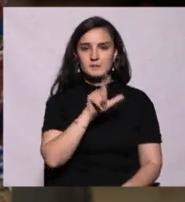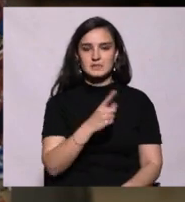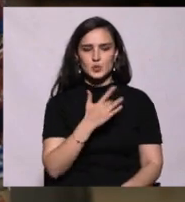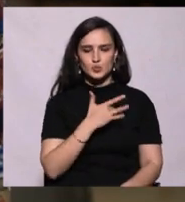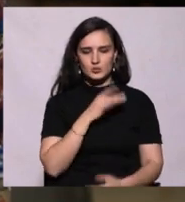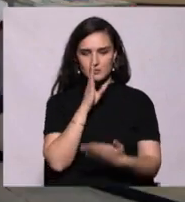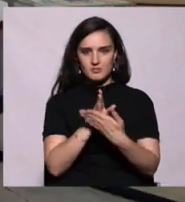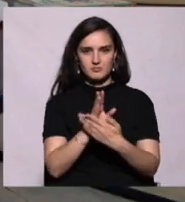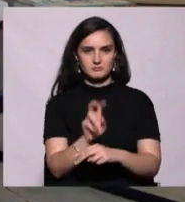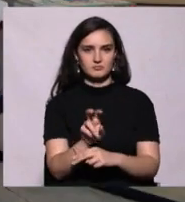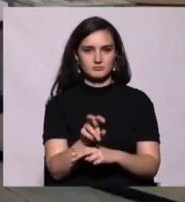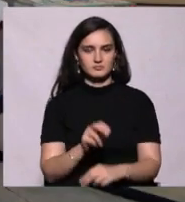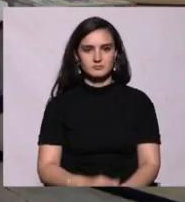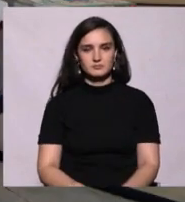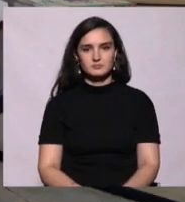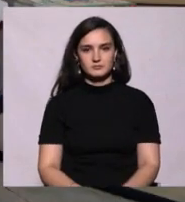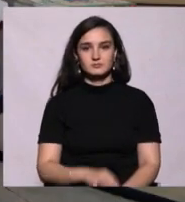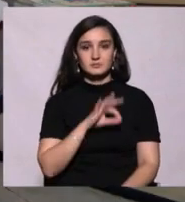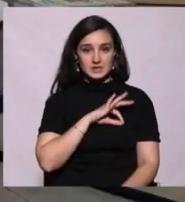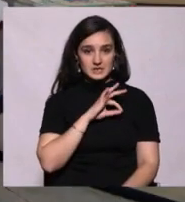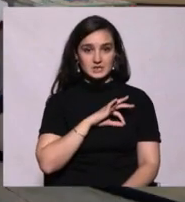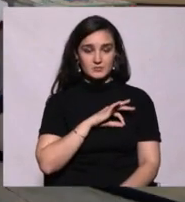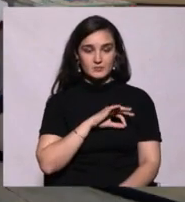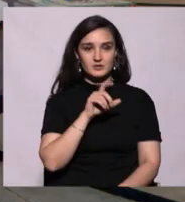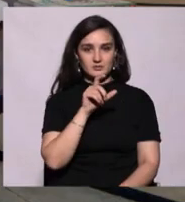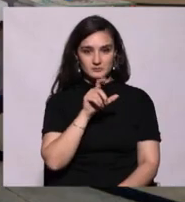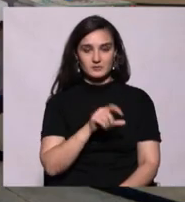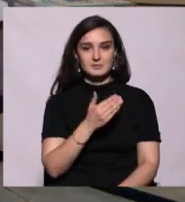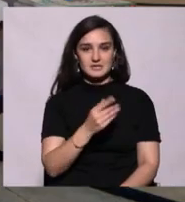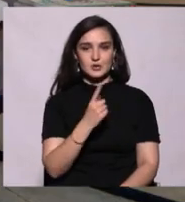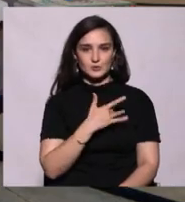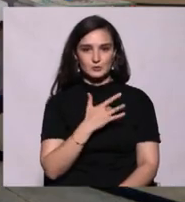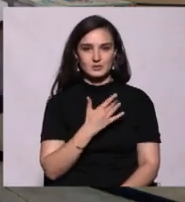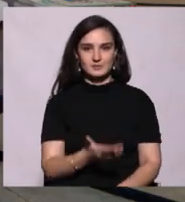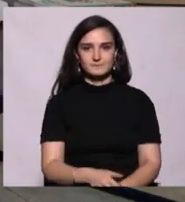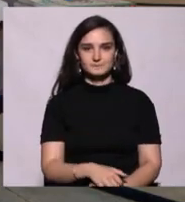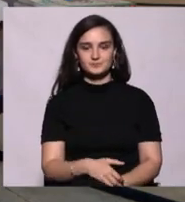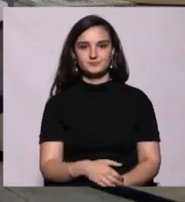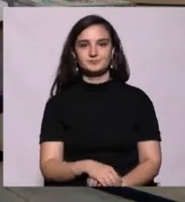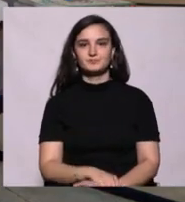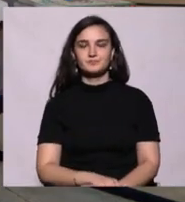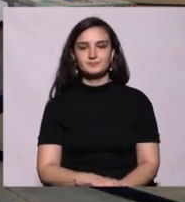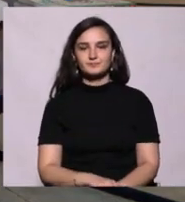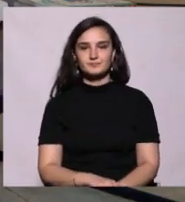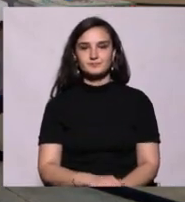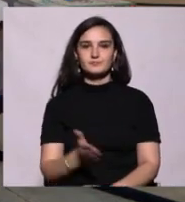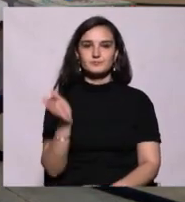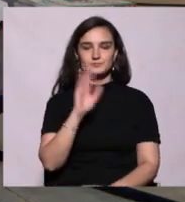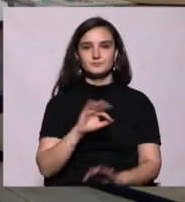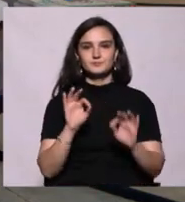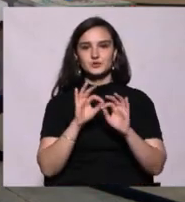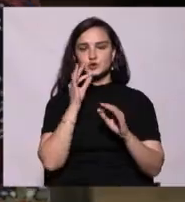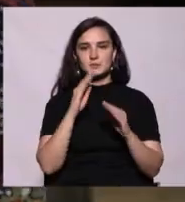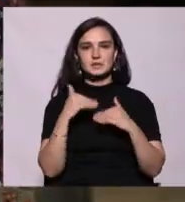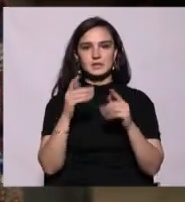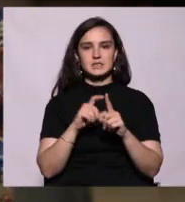მომხმარებლის ერთგულება. Customer loyalty, მომხმარებლის ერთგულება. Let's look at our